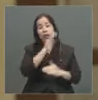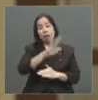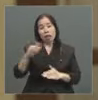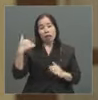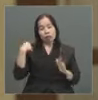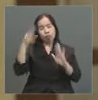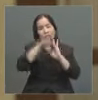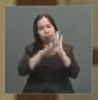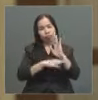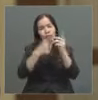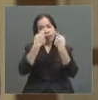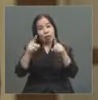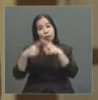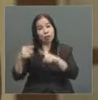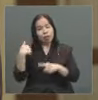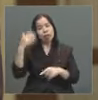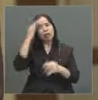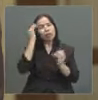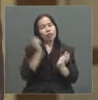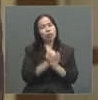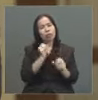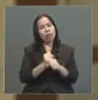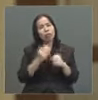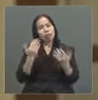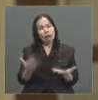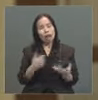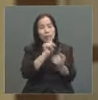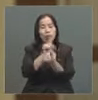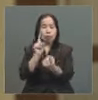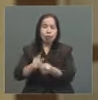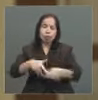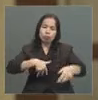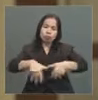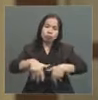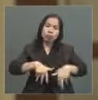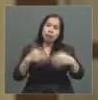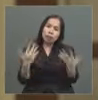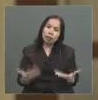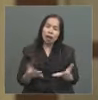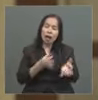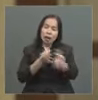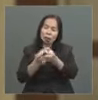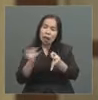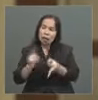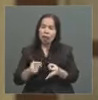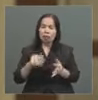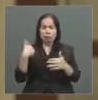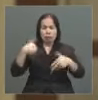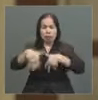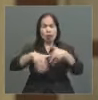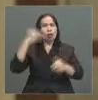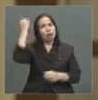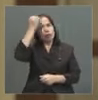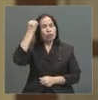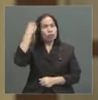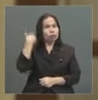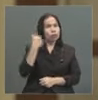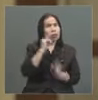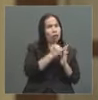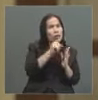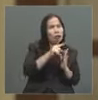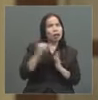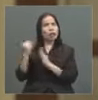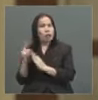างกันในส่วนของตำรวจเราจะไปพูดคุยกับประชาชนยังไงไม่ให้ประชาชนเกิดความสับสนว่าในจังหวัดนี้มีมาตรการลักษณะ